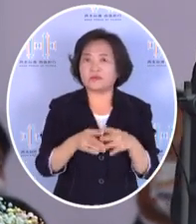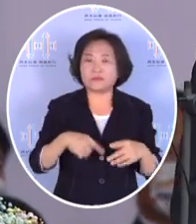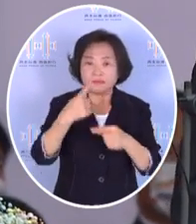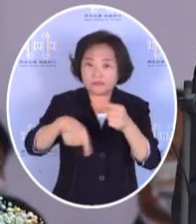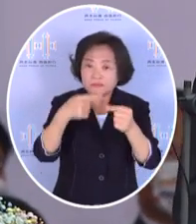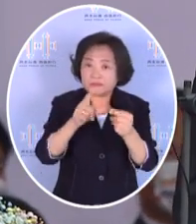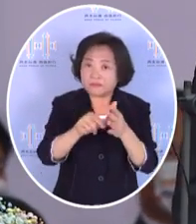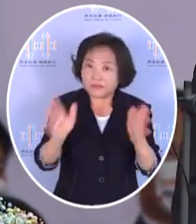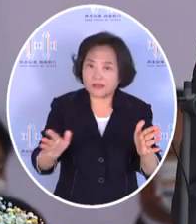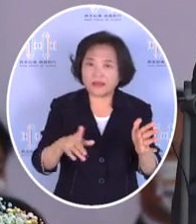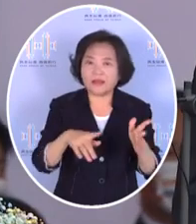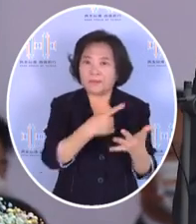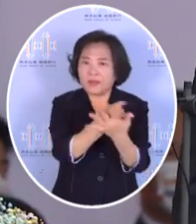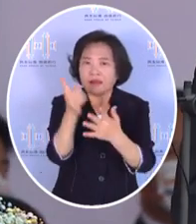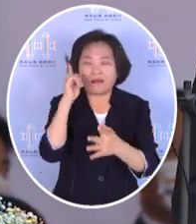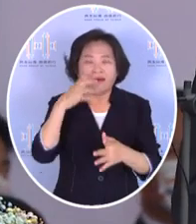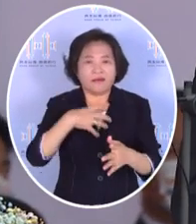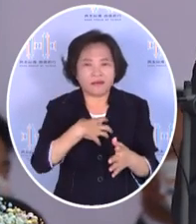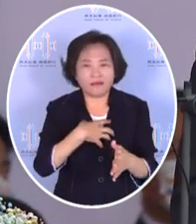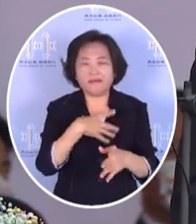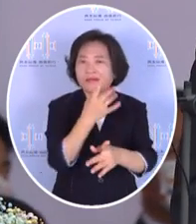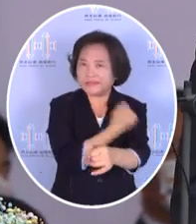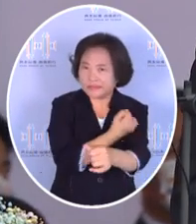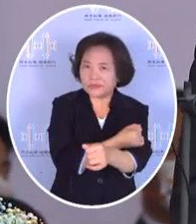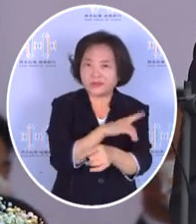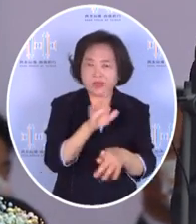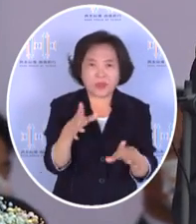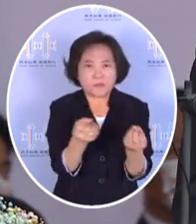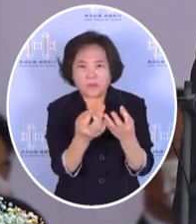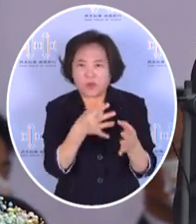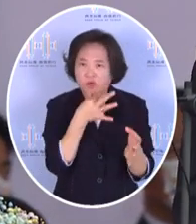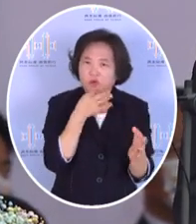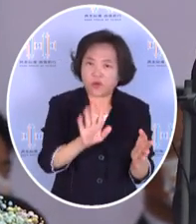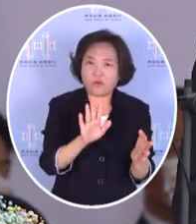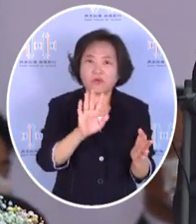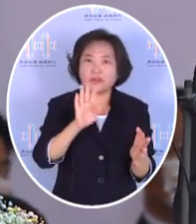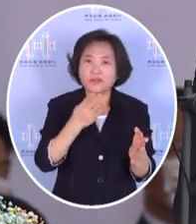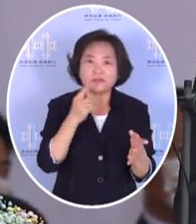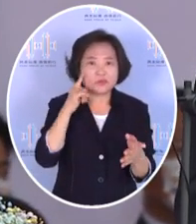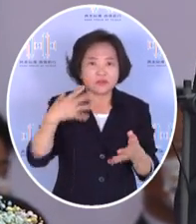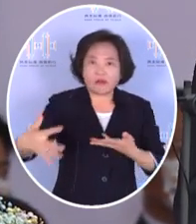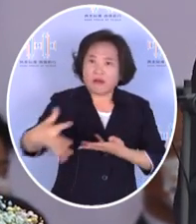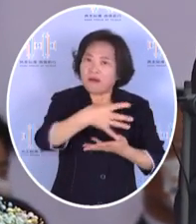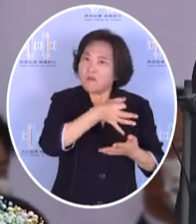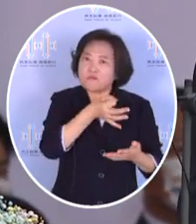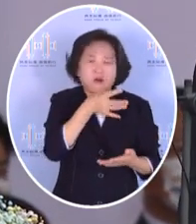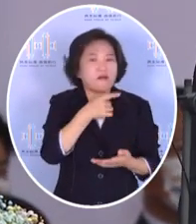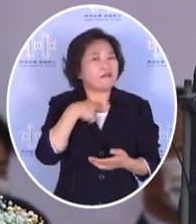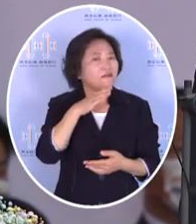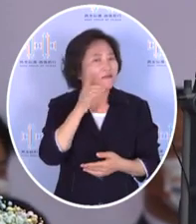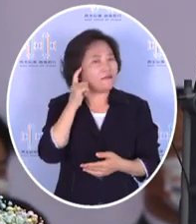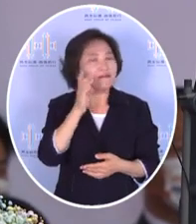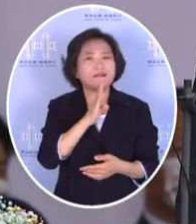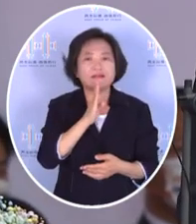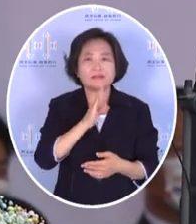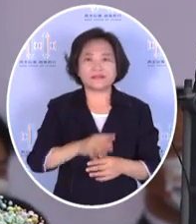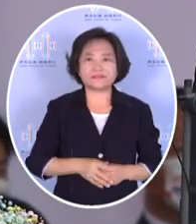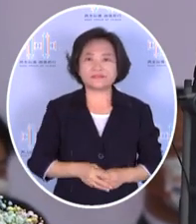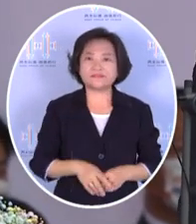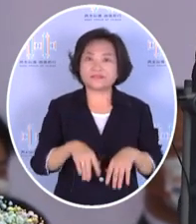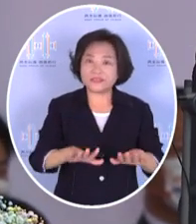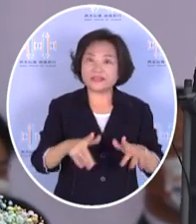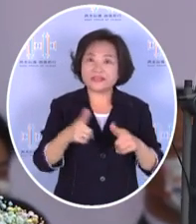是一个辛苦而险峻的一年，但也是丰收的一年。今天的大会